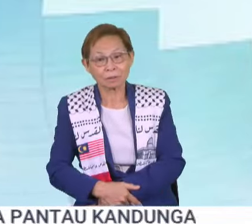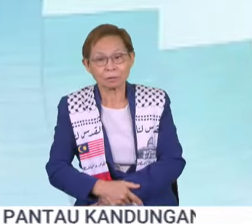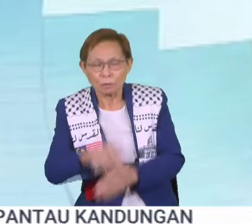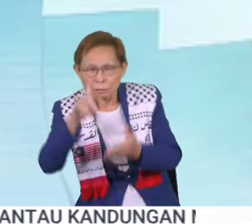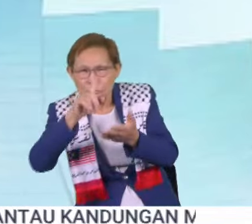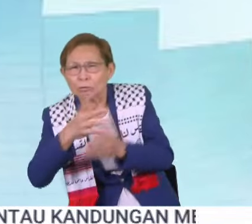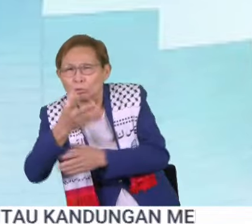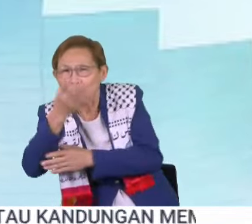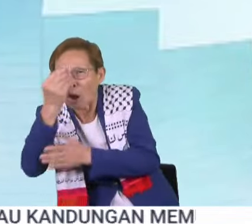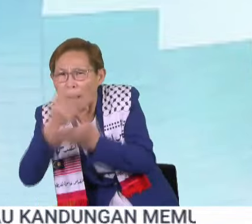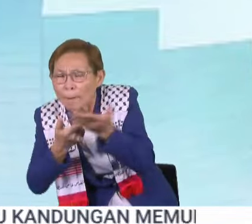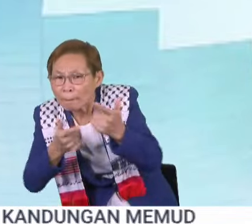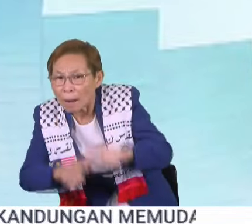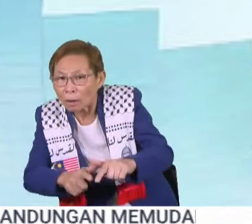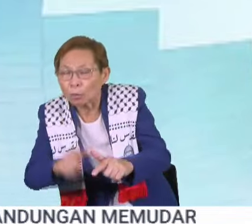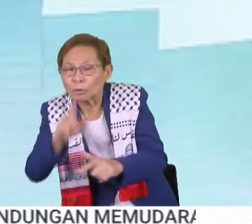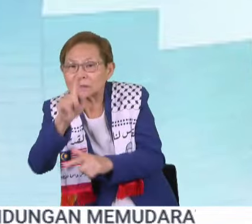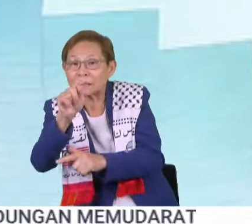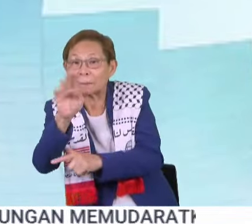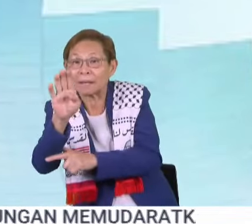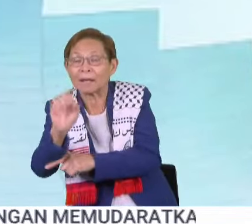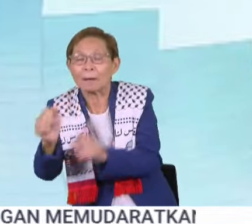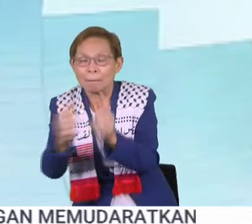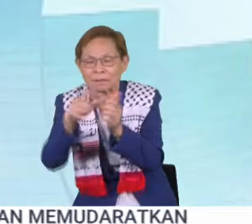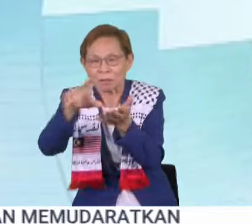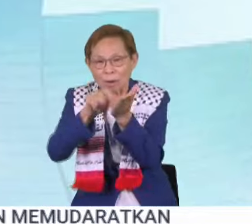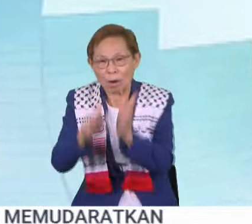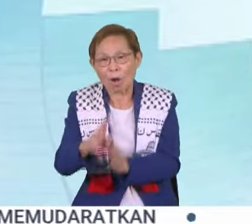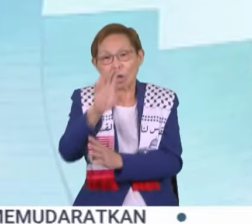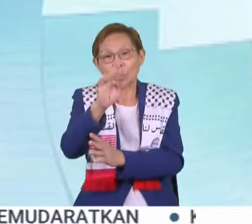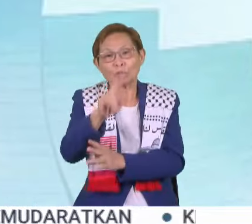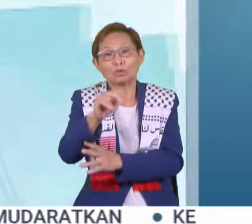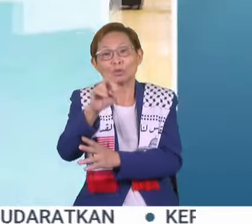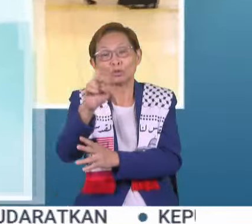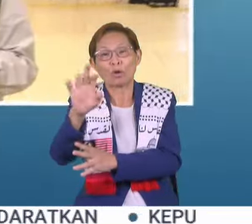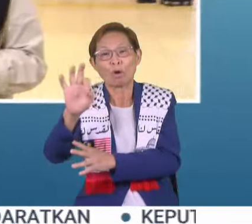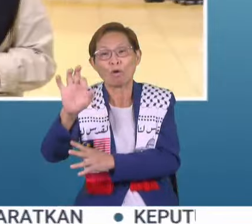mengikuti perkembangan di sana, langsung bersama wartawan Nur Fathiah Abdul Rahim. Silakan.